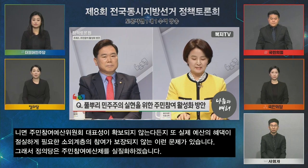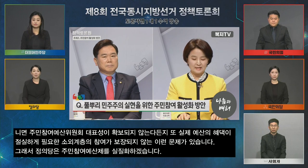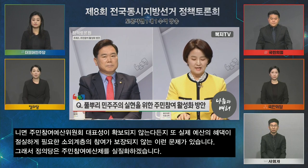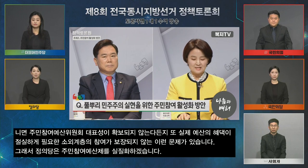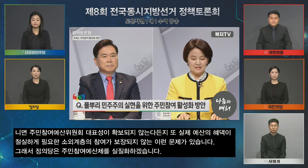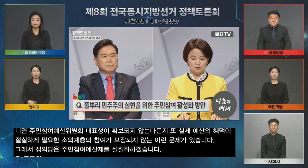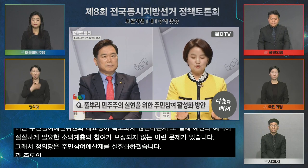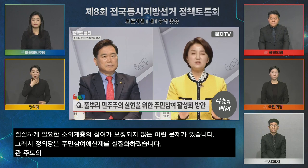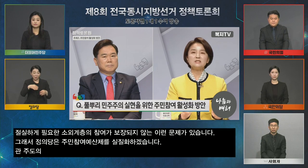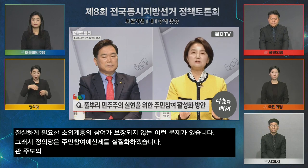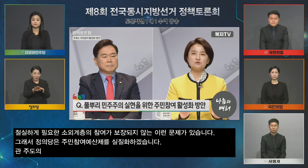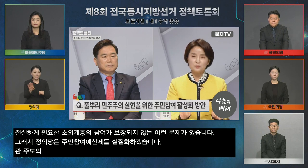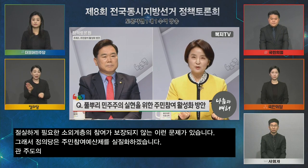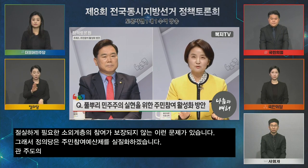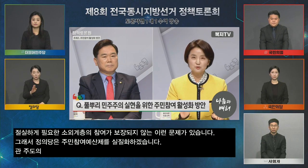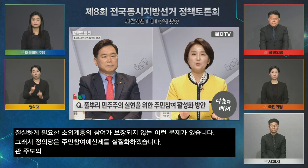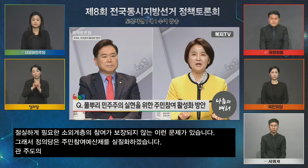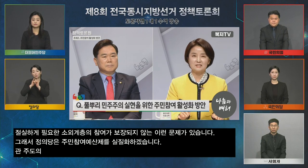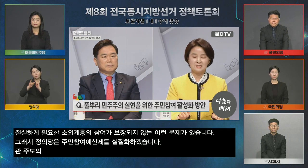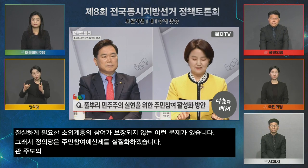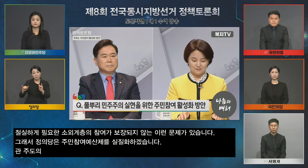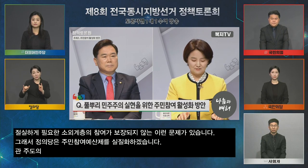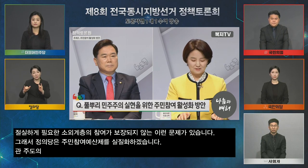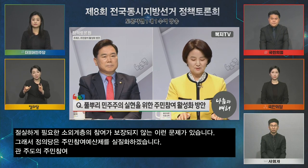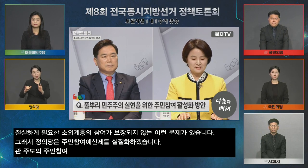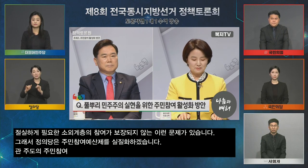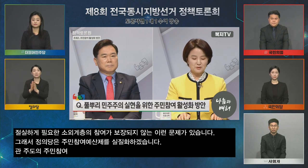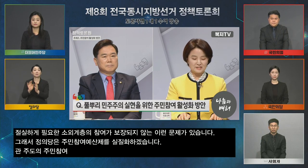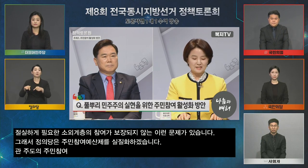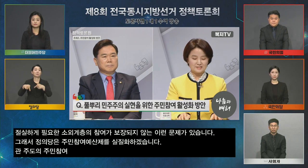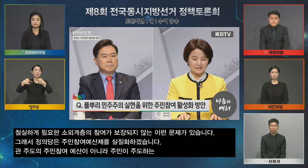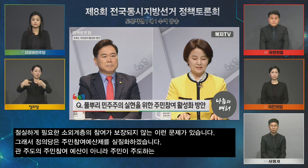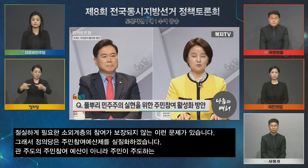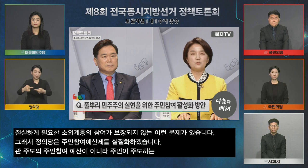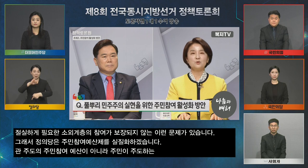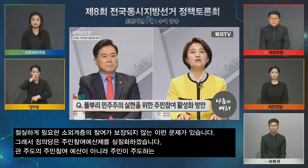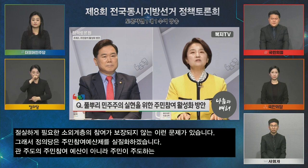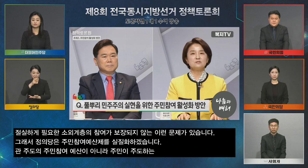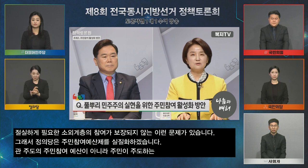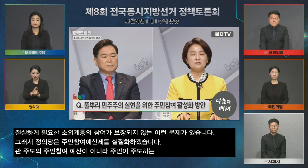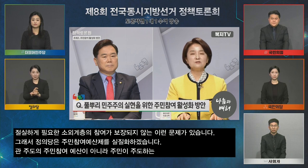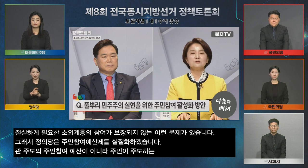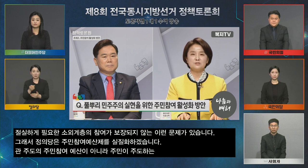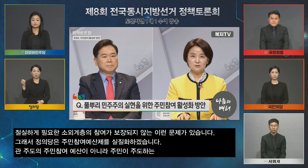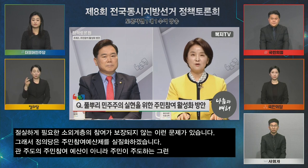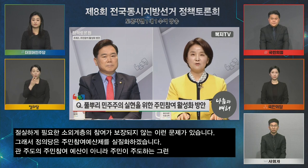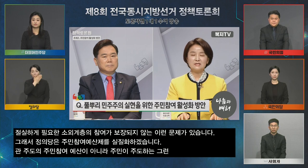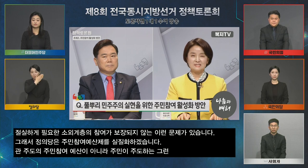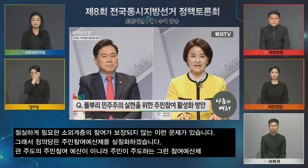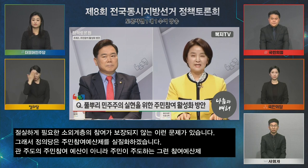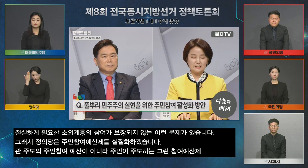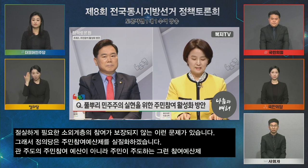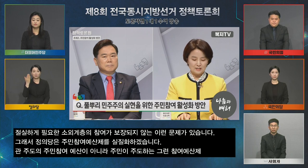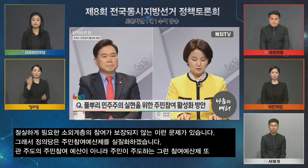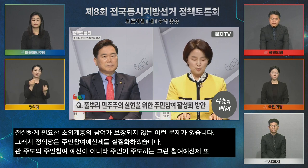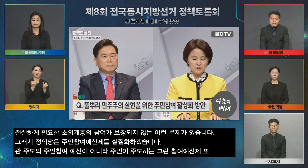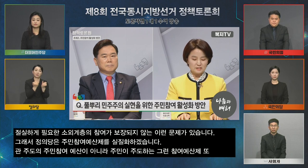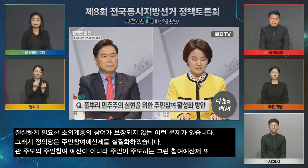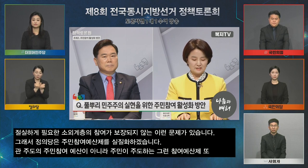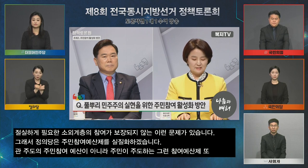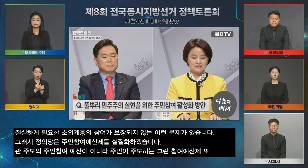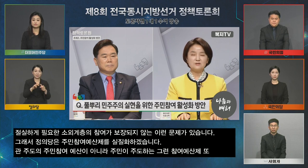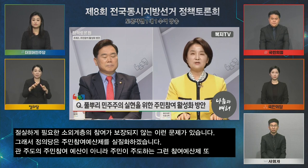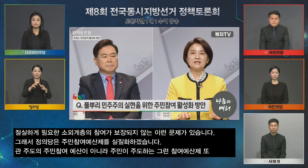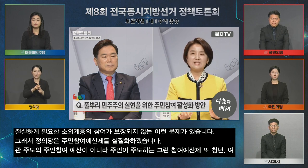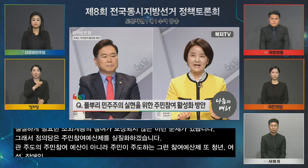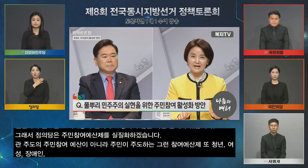예산이 아니라 주민이 주도하는 그런 참여 예산제 또 청년, 여성, 장애인, 노인